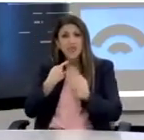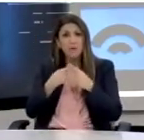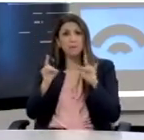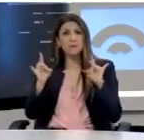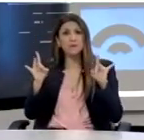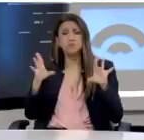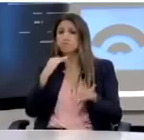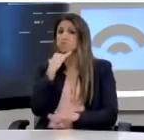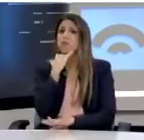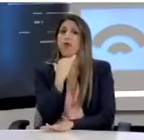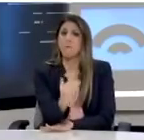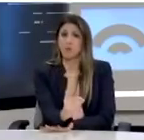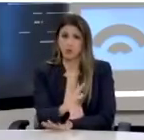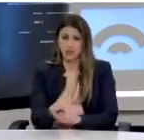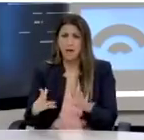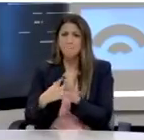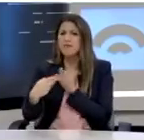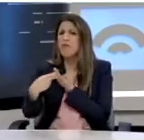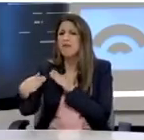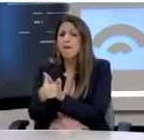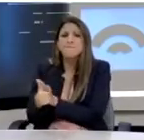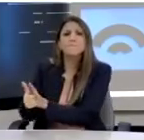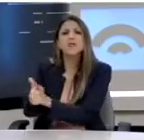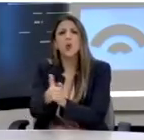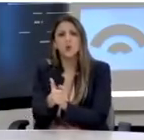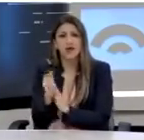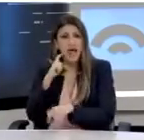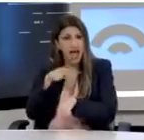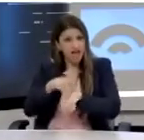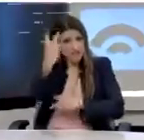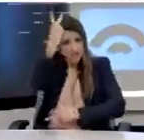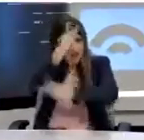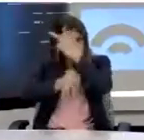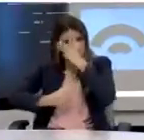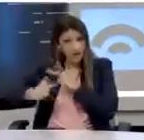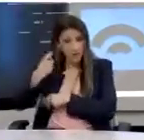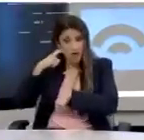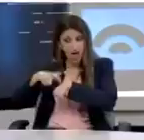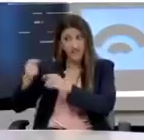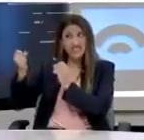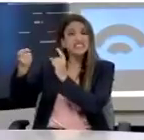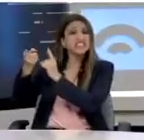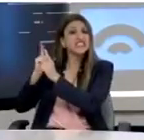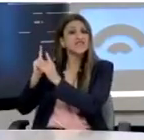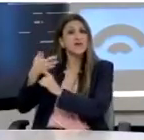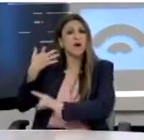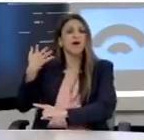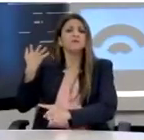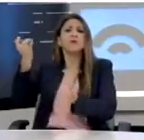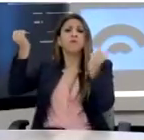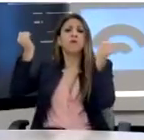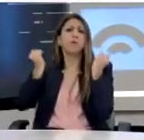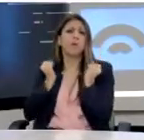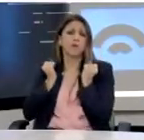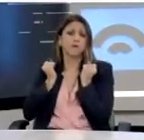θέμα μειονότητας. Αν αυτή η συμφωνία λέτε την εθνικά επιζήμια, τότε η εθνική γραμμή και η στρατηγική δική σας αυτή που